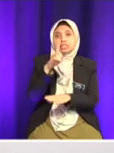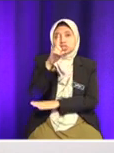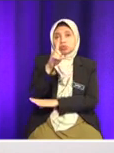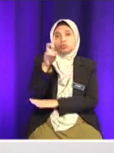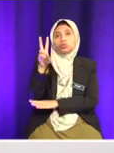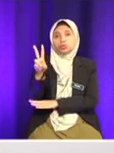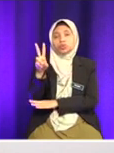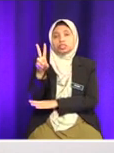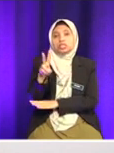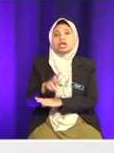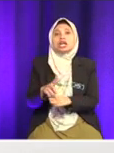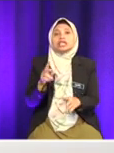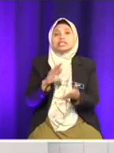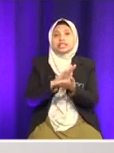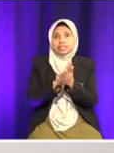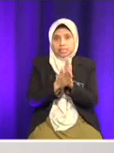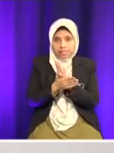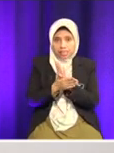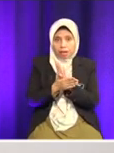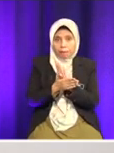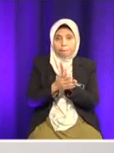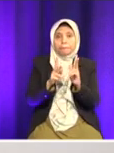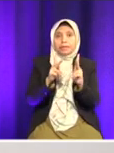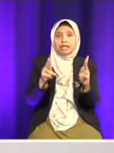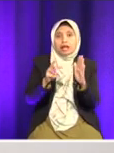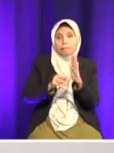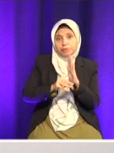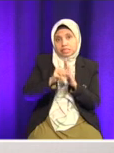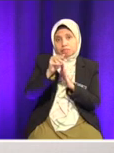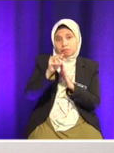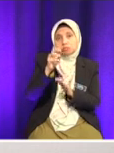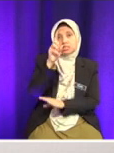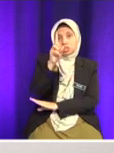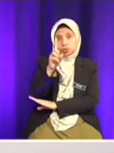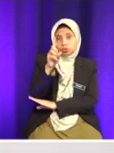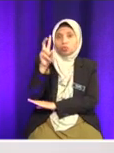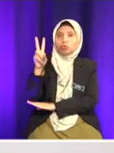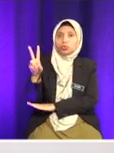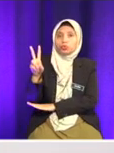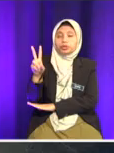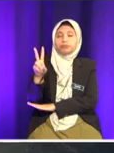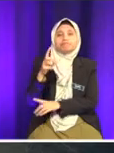Oke jadi koordinat titik maksimum adalah 1 2 betul